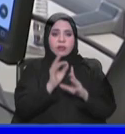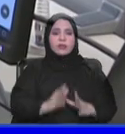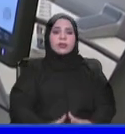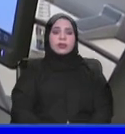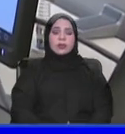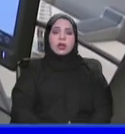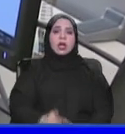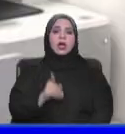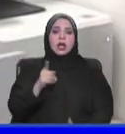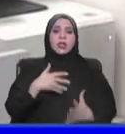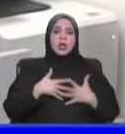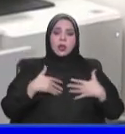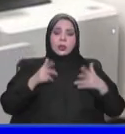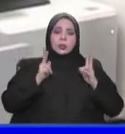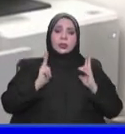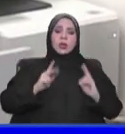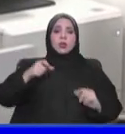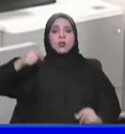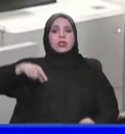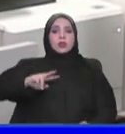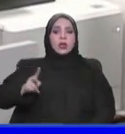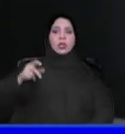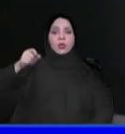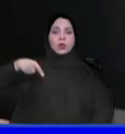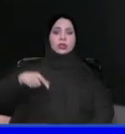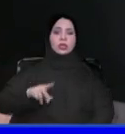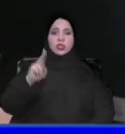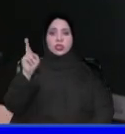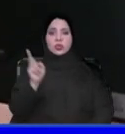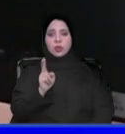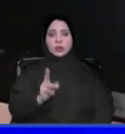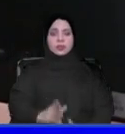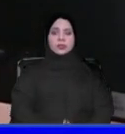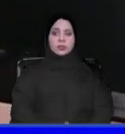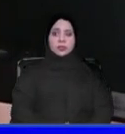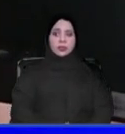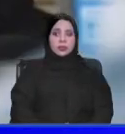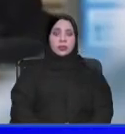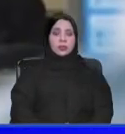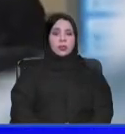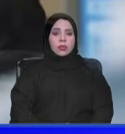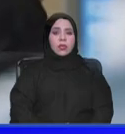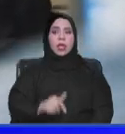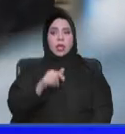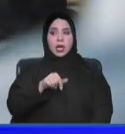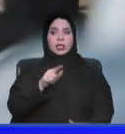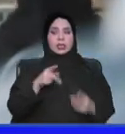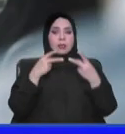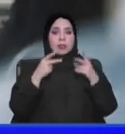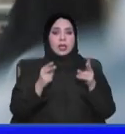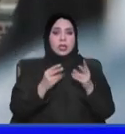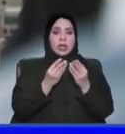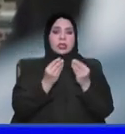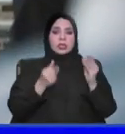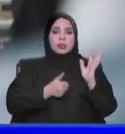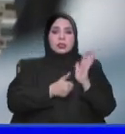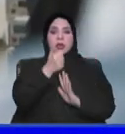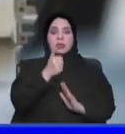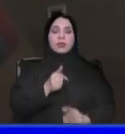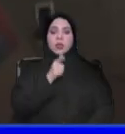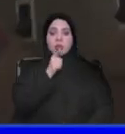العملاء من مواطننا ومقيمنا وزوار يقودو نحو قطف عديد النتائج التي تؤكد